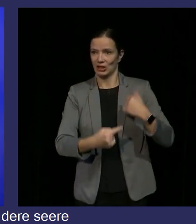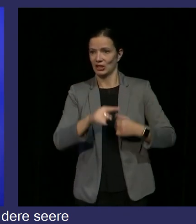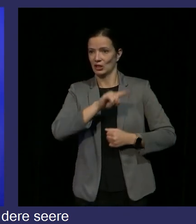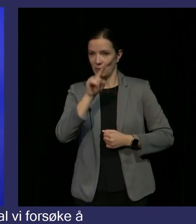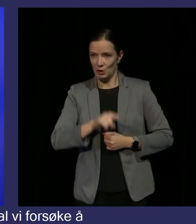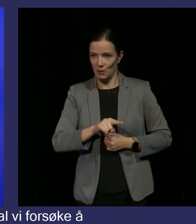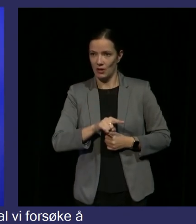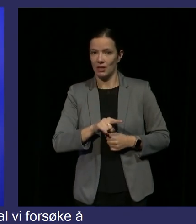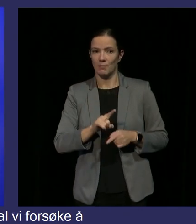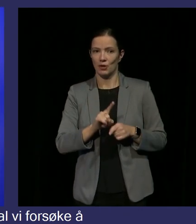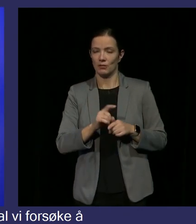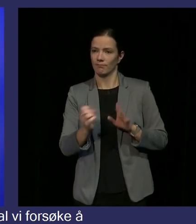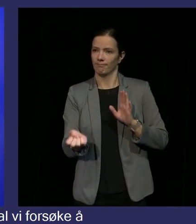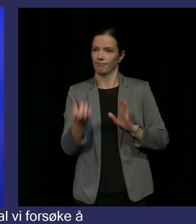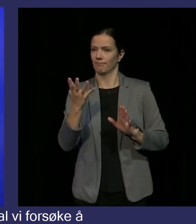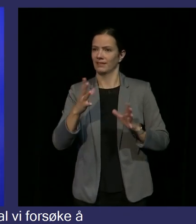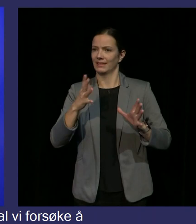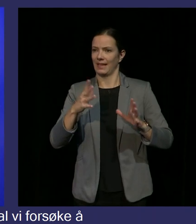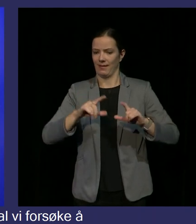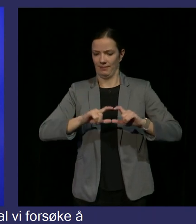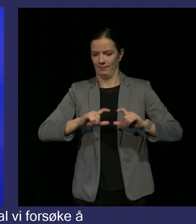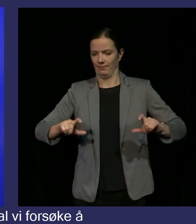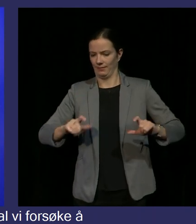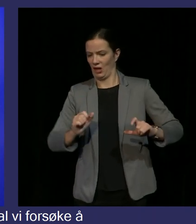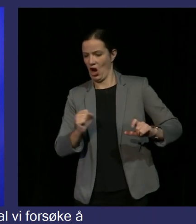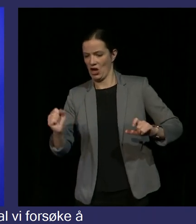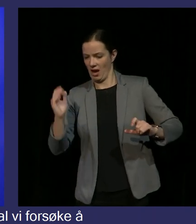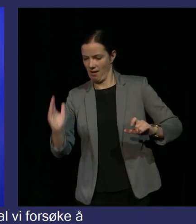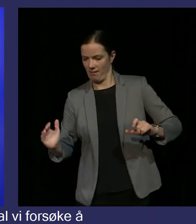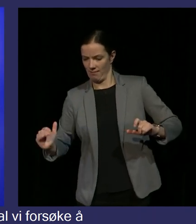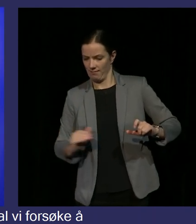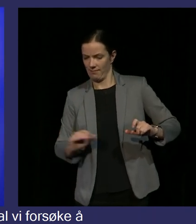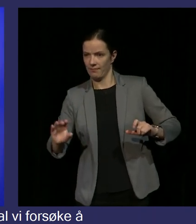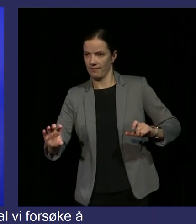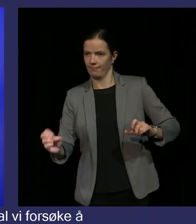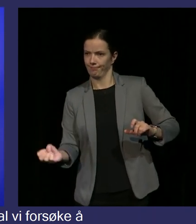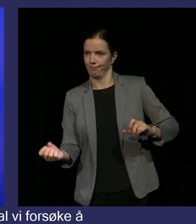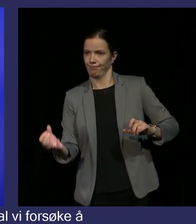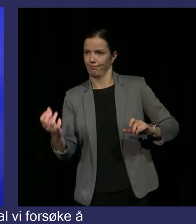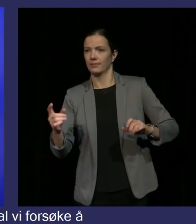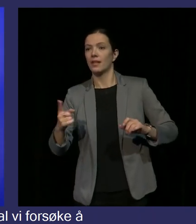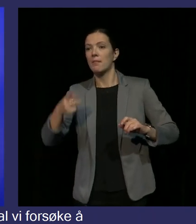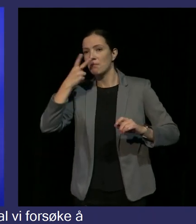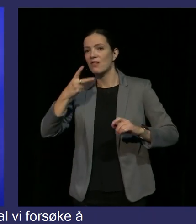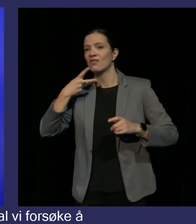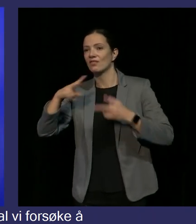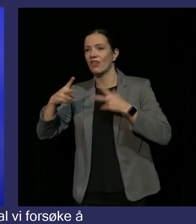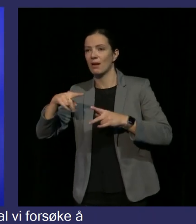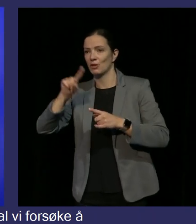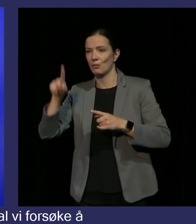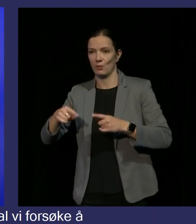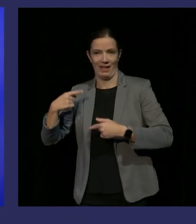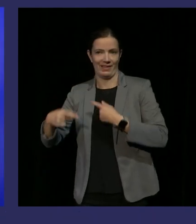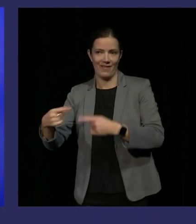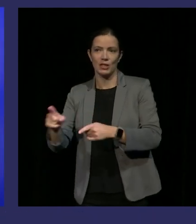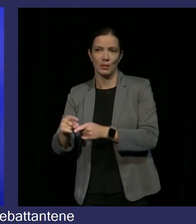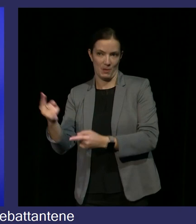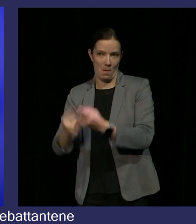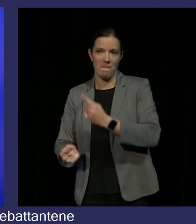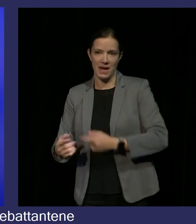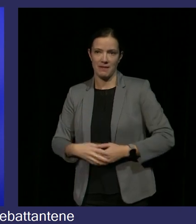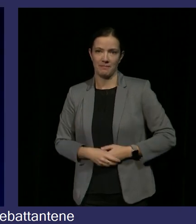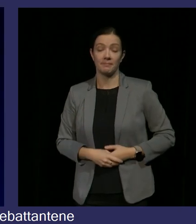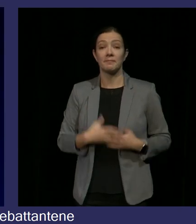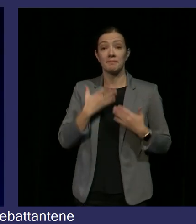Da kommer de opp sånn cirka nede til høyre i ruta, så skal vi forsøke å besvare spørsmålene etter hvert som de kommer inn.